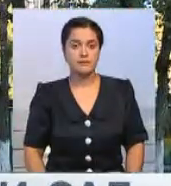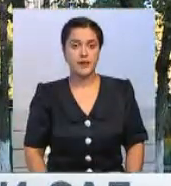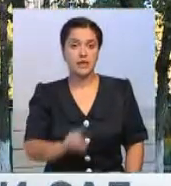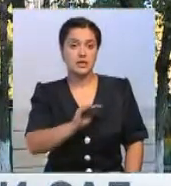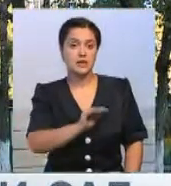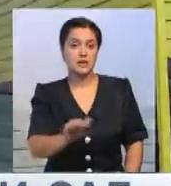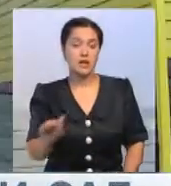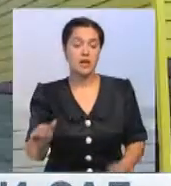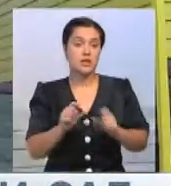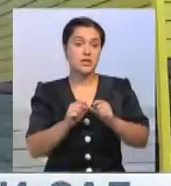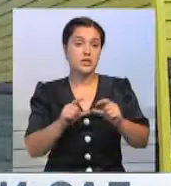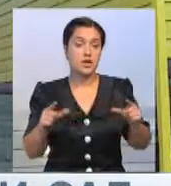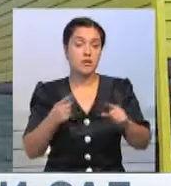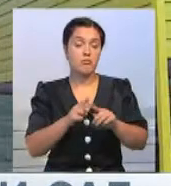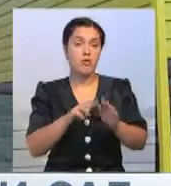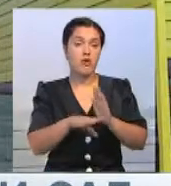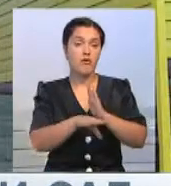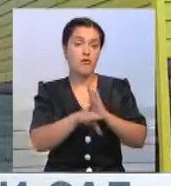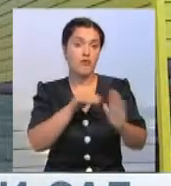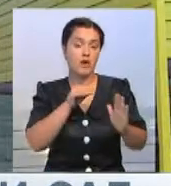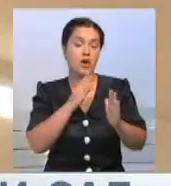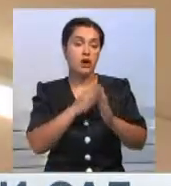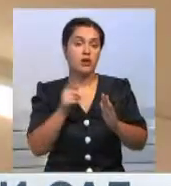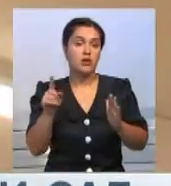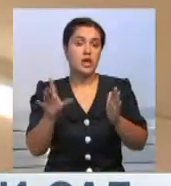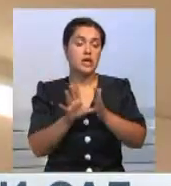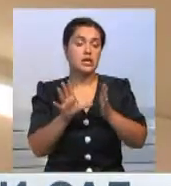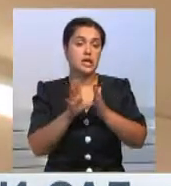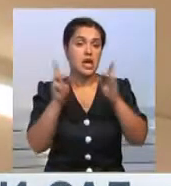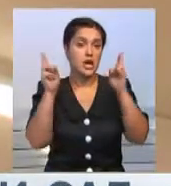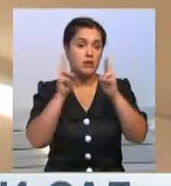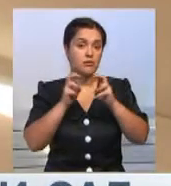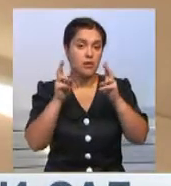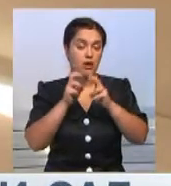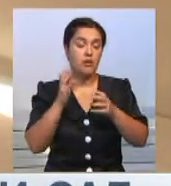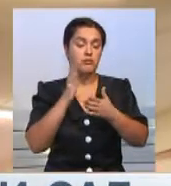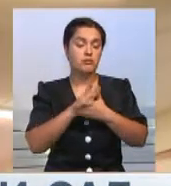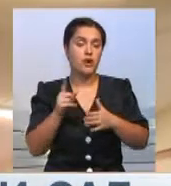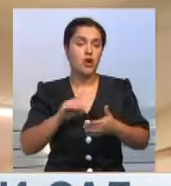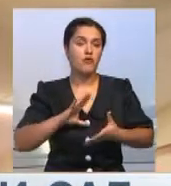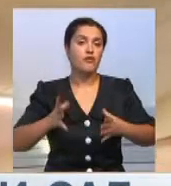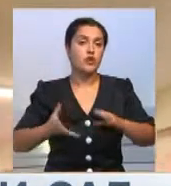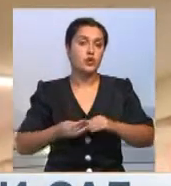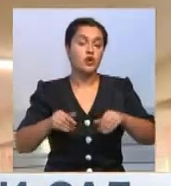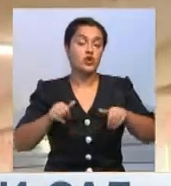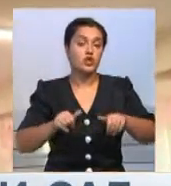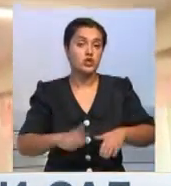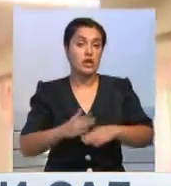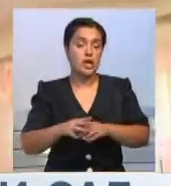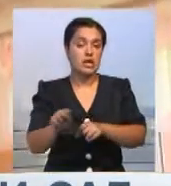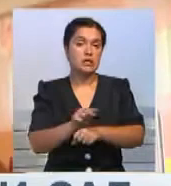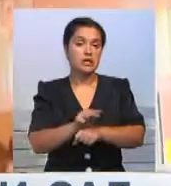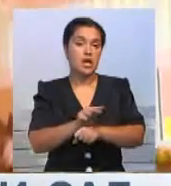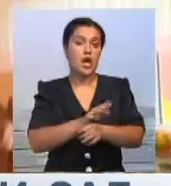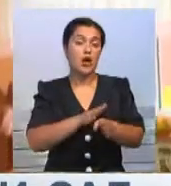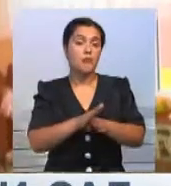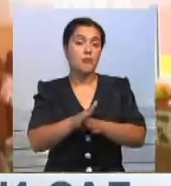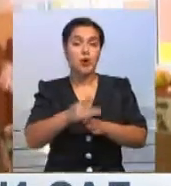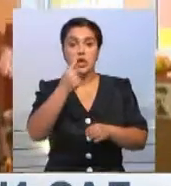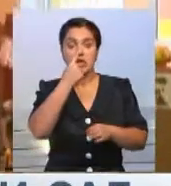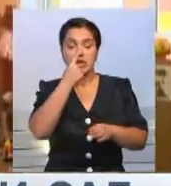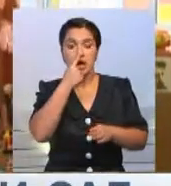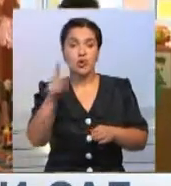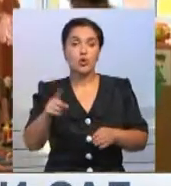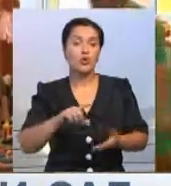яслисад один из немногих, которые выбрали методом энергоаудита. Проверяли все параметры. В итоге решили провести здесь капитальный ремонт. Совсем недавно в